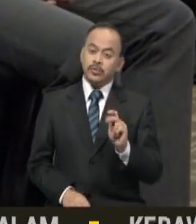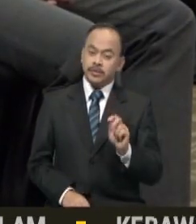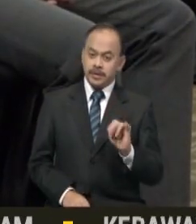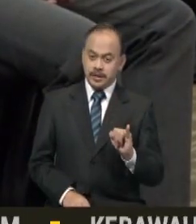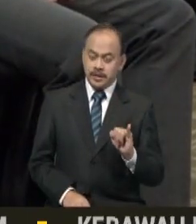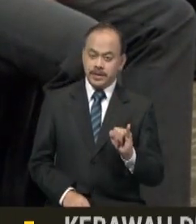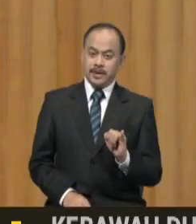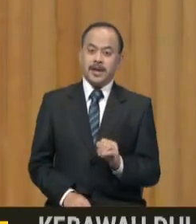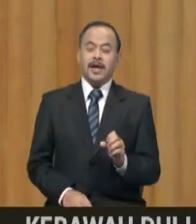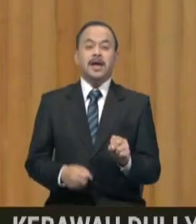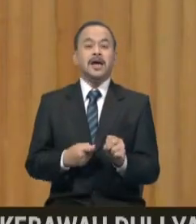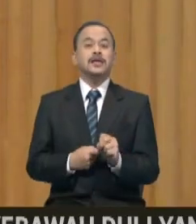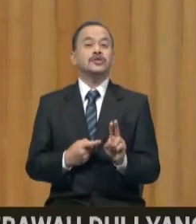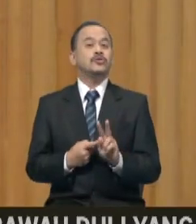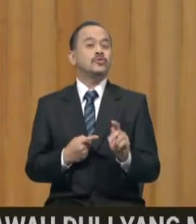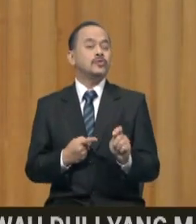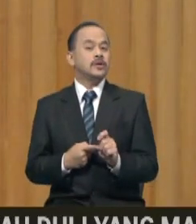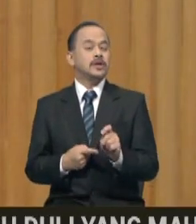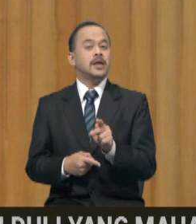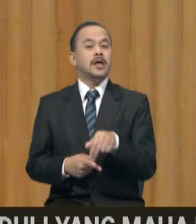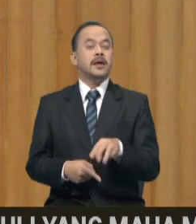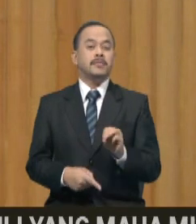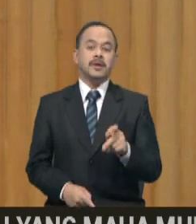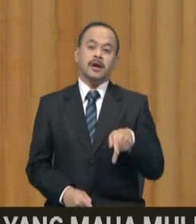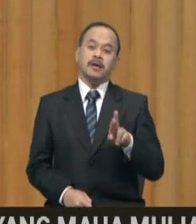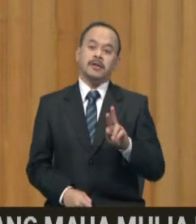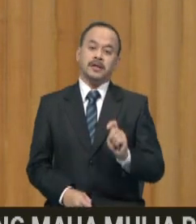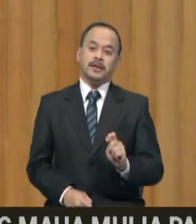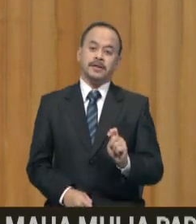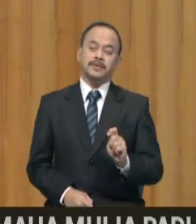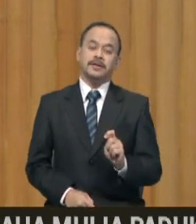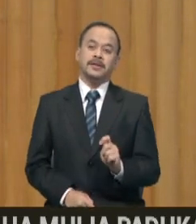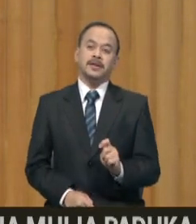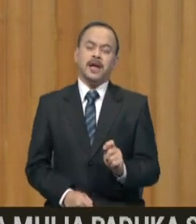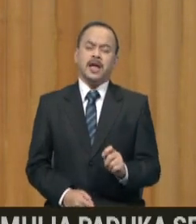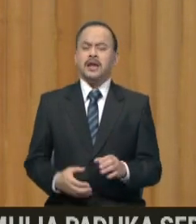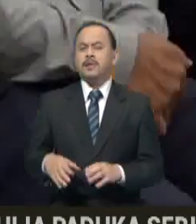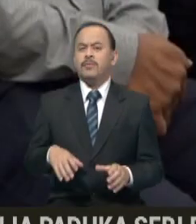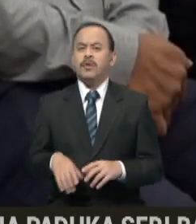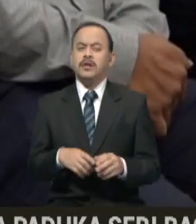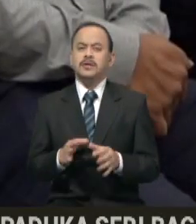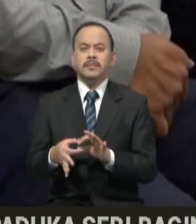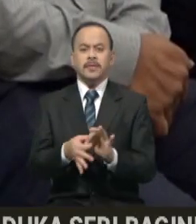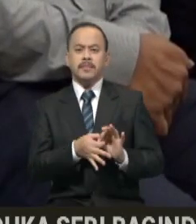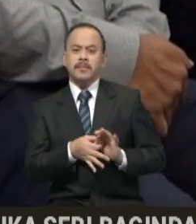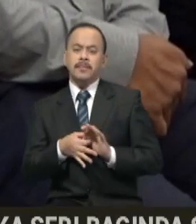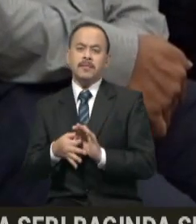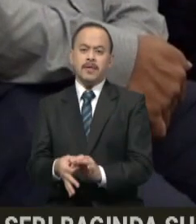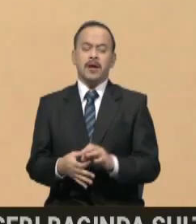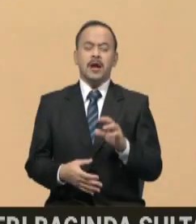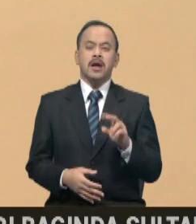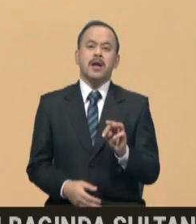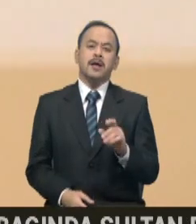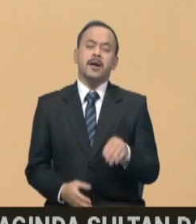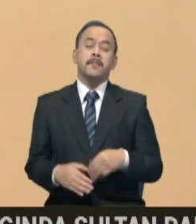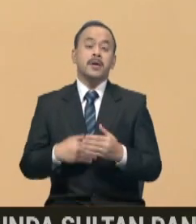Haji Abdul Wahab, Setiausaha Tetap Kementerian Sumber-Sumber Utama dan Pelancongan. Dikendalikan dengan kerjasama Jabatan Kemajuan